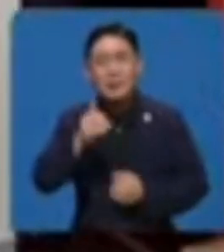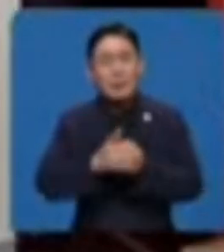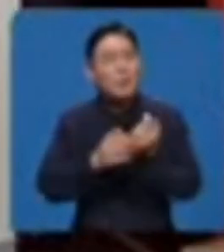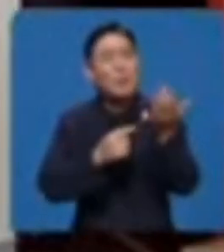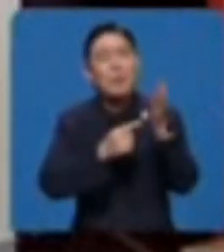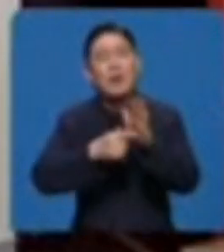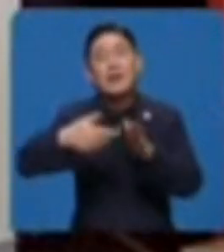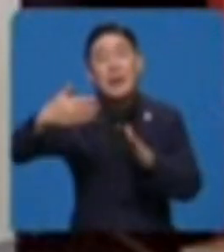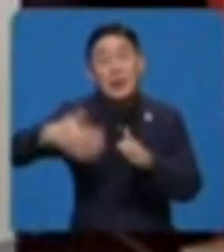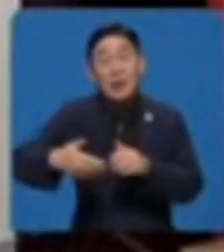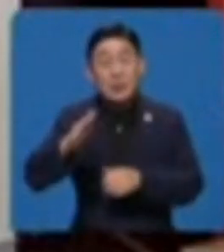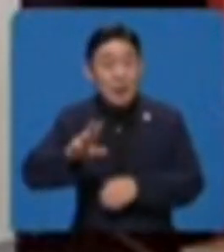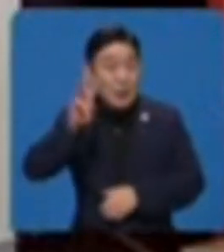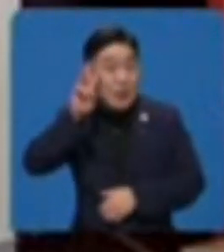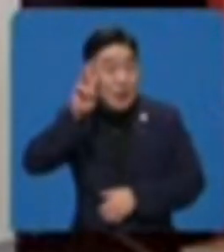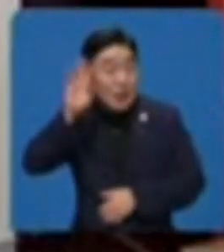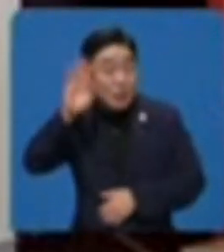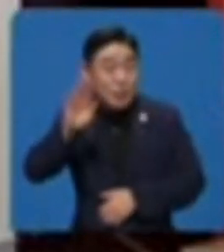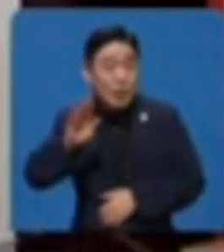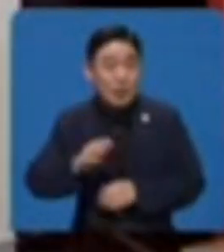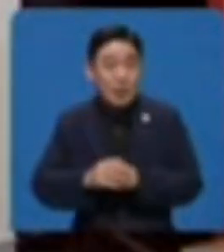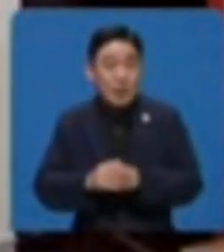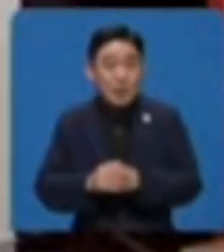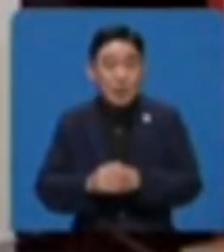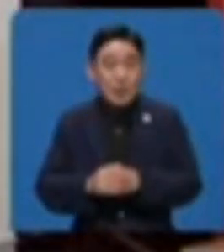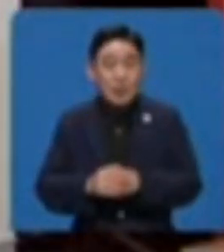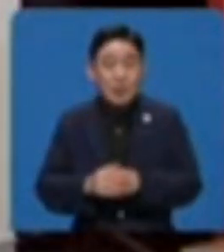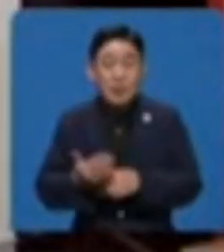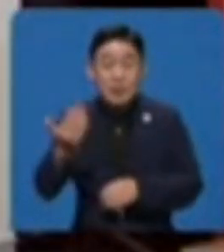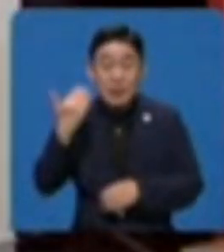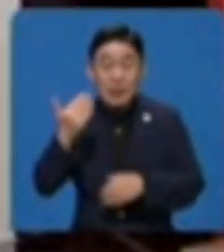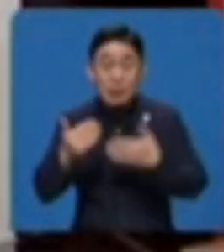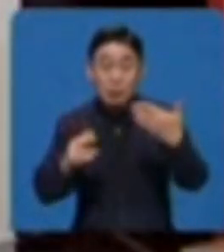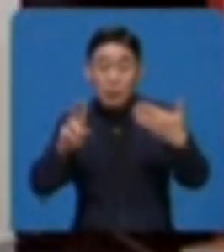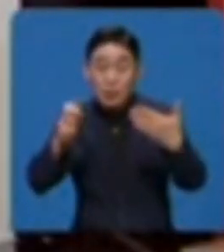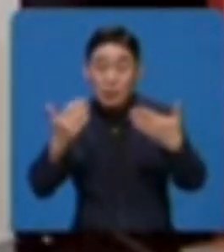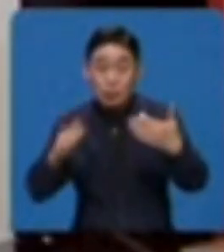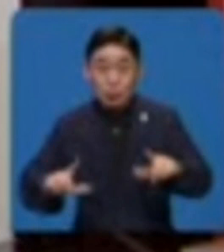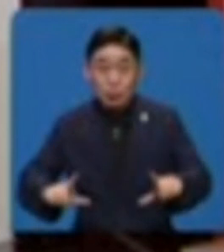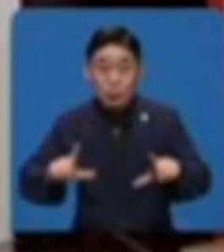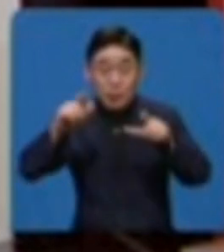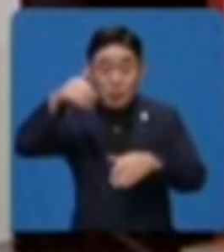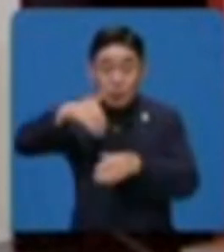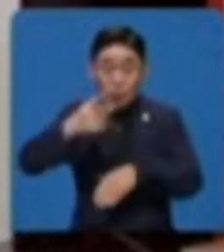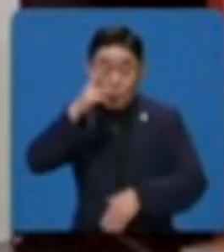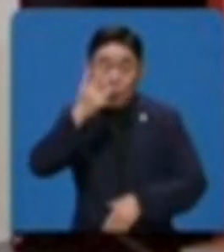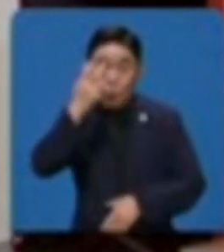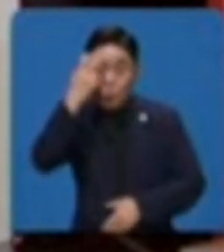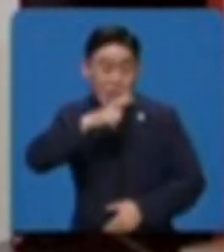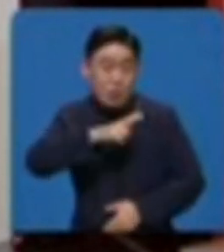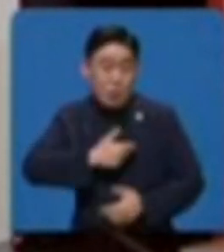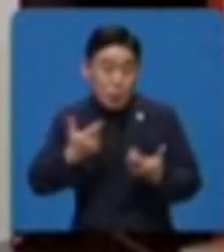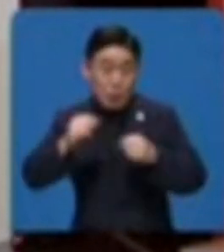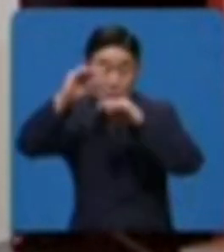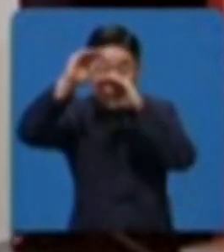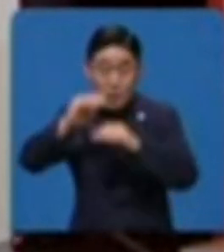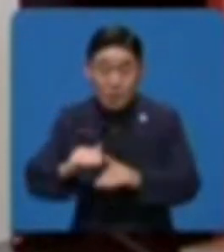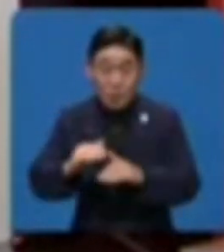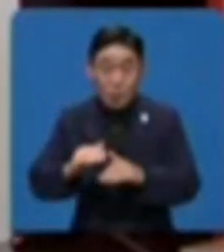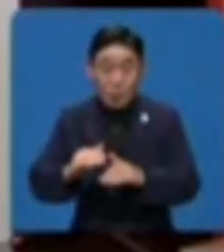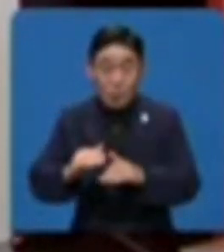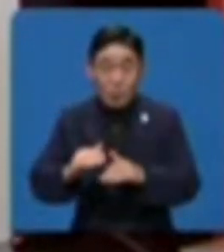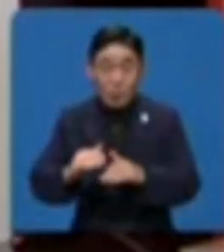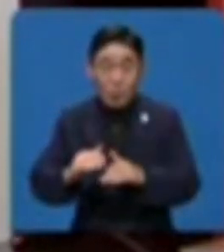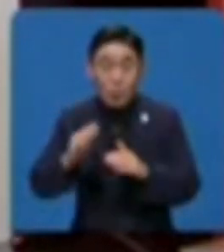않았습니다. 그런데 3일 뒤 지난 29일 당 선관위에서는 또다시 같은 내용에 보여드린 것과